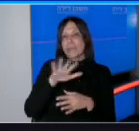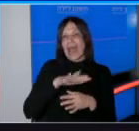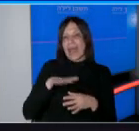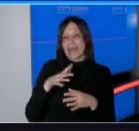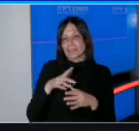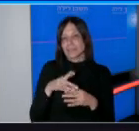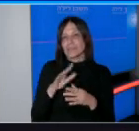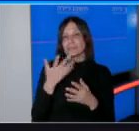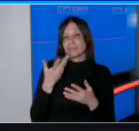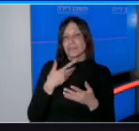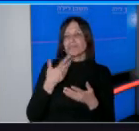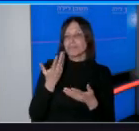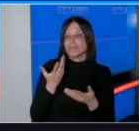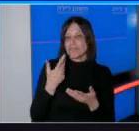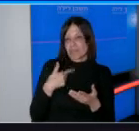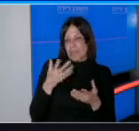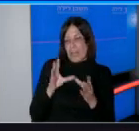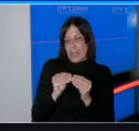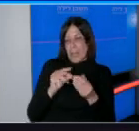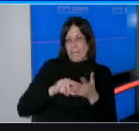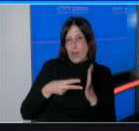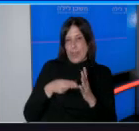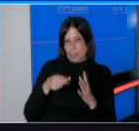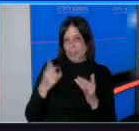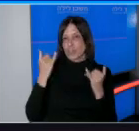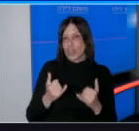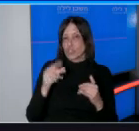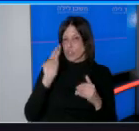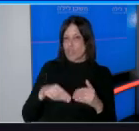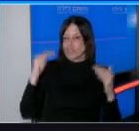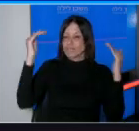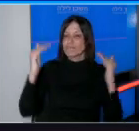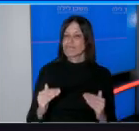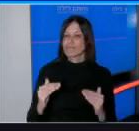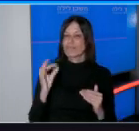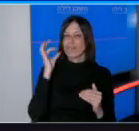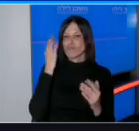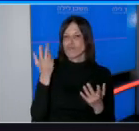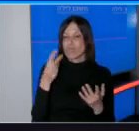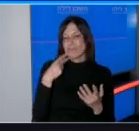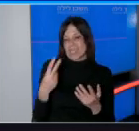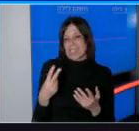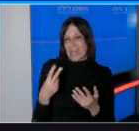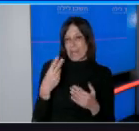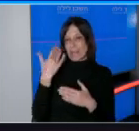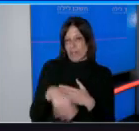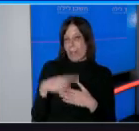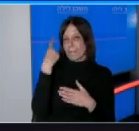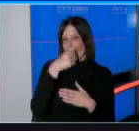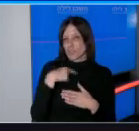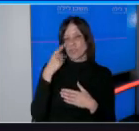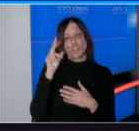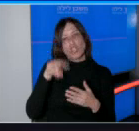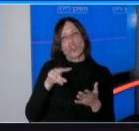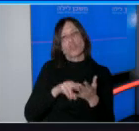מכל מערכת יחסים, אני בא להגיד, בינינו לבין הפוליטיקאים שלנו, יש איזושהי דעיכה גם בסוגיה המגדרית. בסוף, אם אנחנו נסתכל עכשיו על הפרצופים, אני לא יודעת אם יש איזו